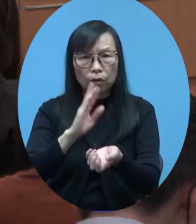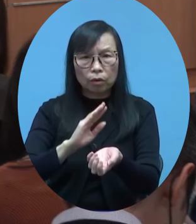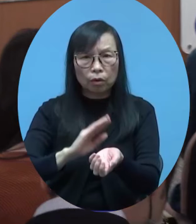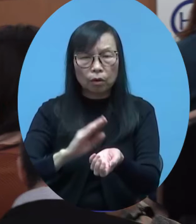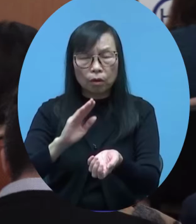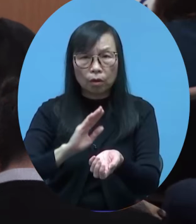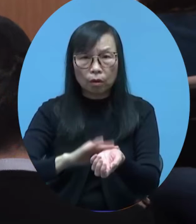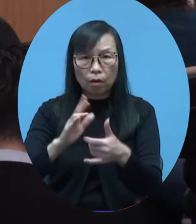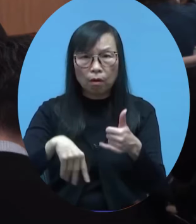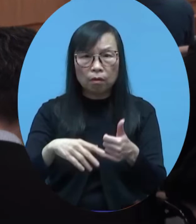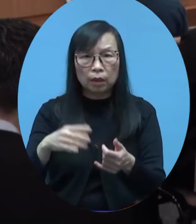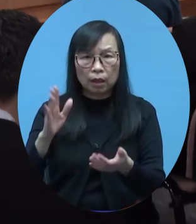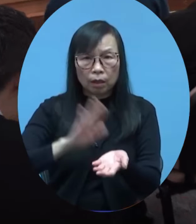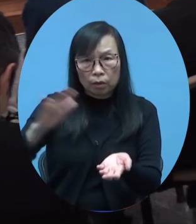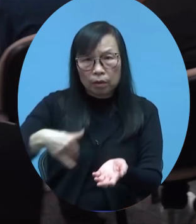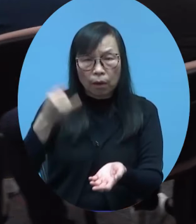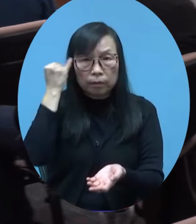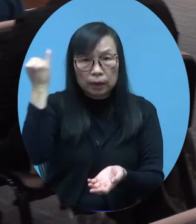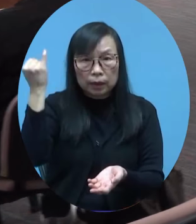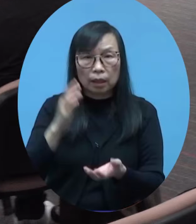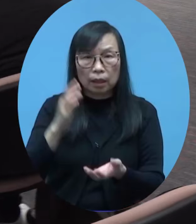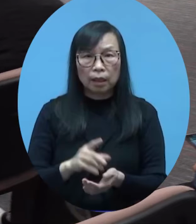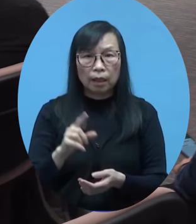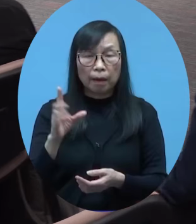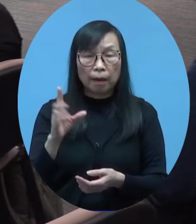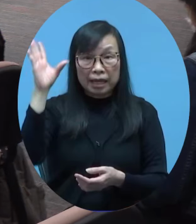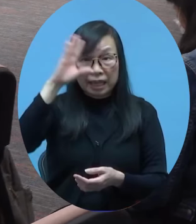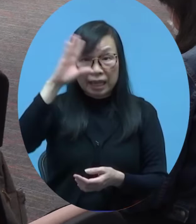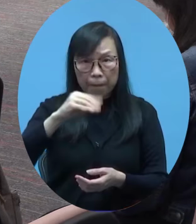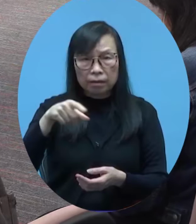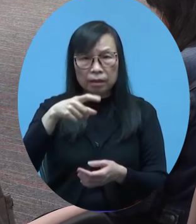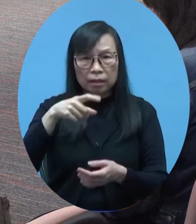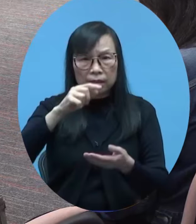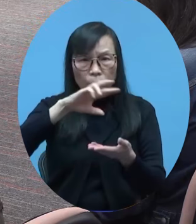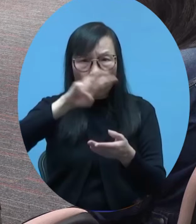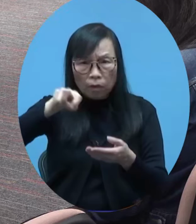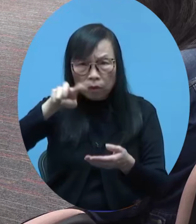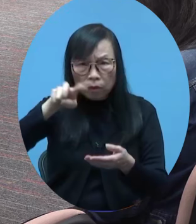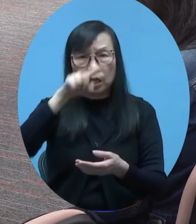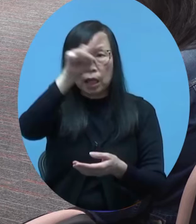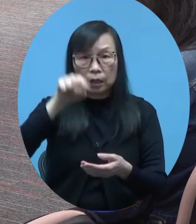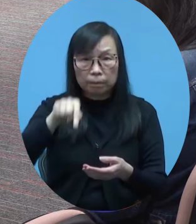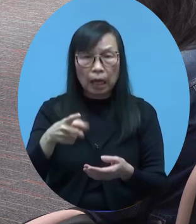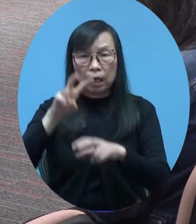不未明嘅，想問下點解夜晚先會剔翻出嚟咧？係調查方面咧，定還是係邊度嘅問